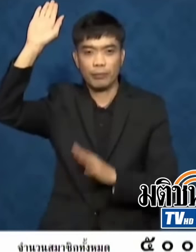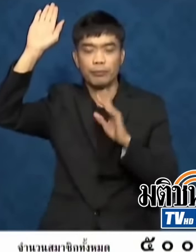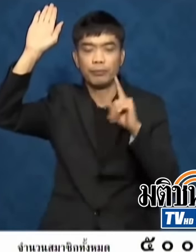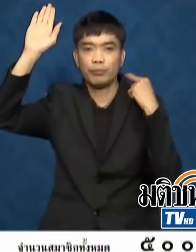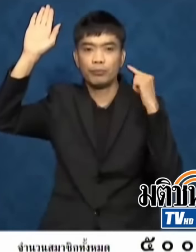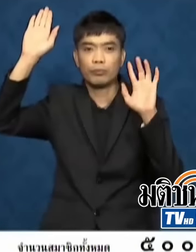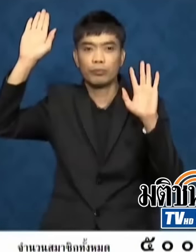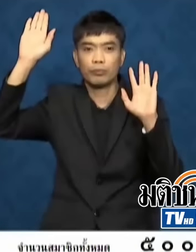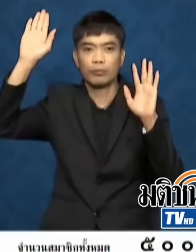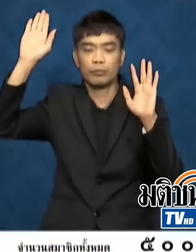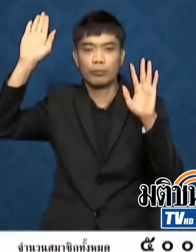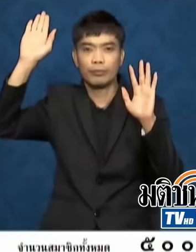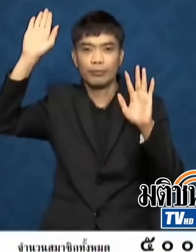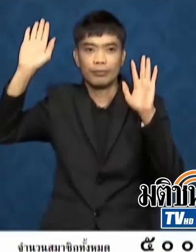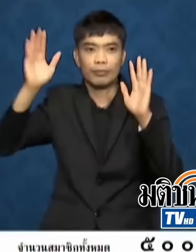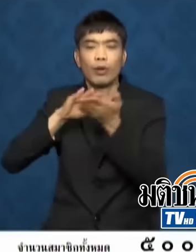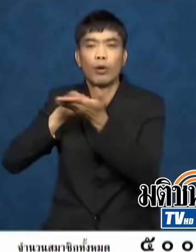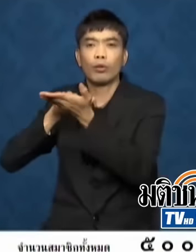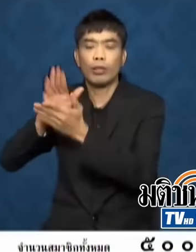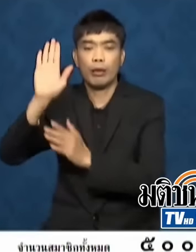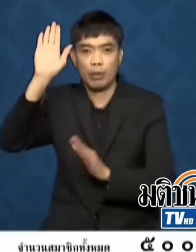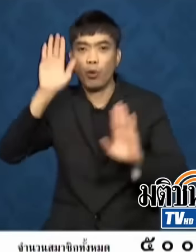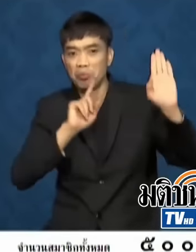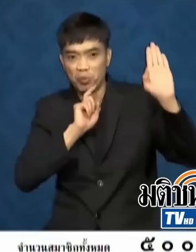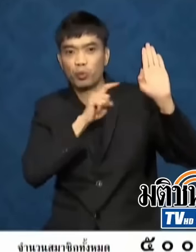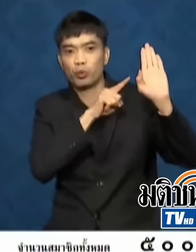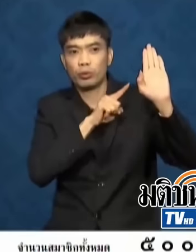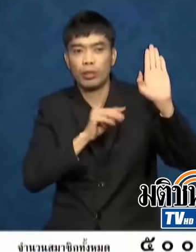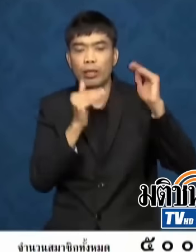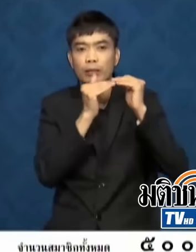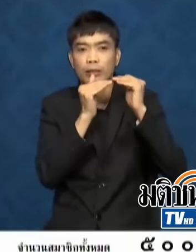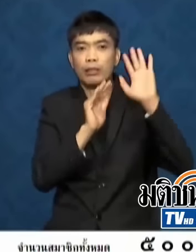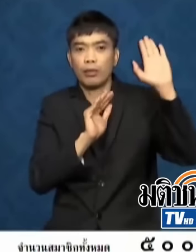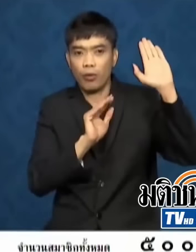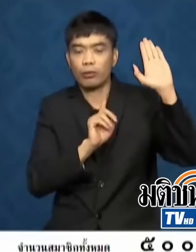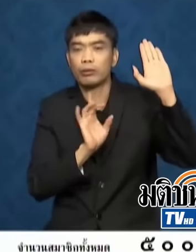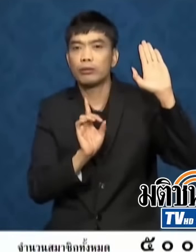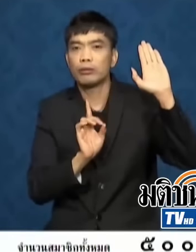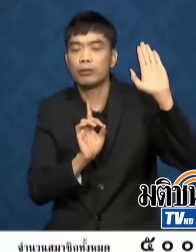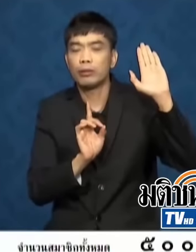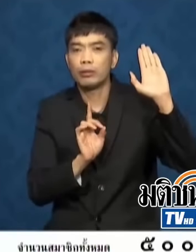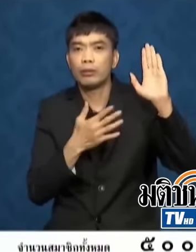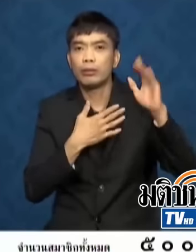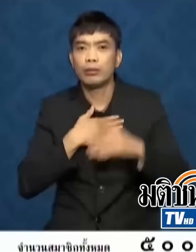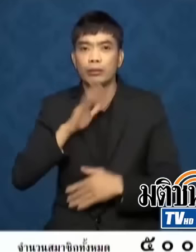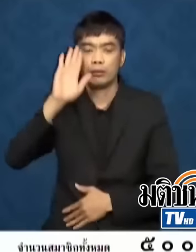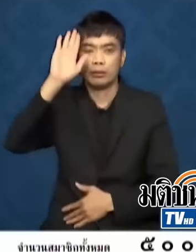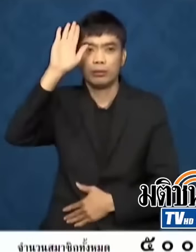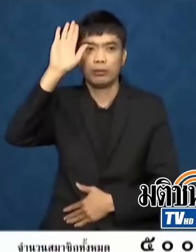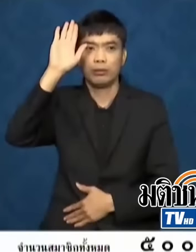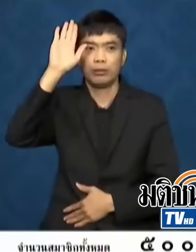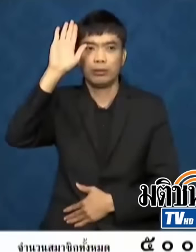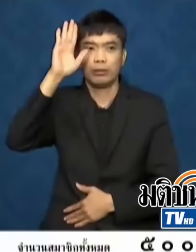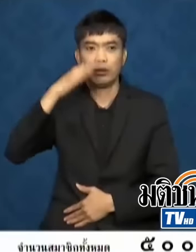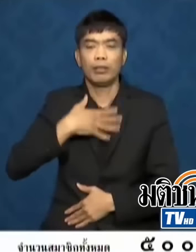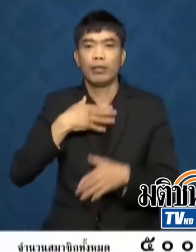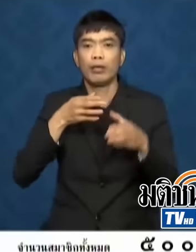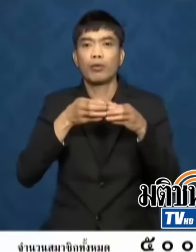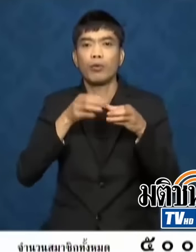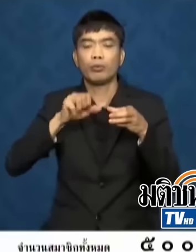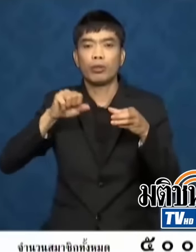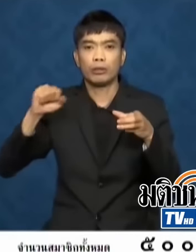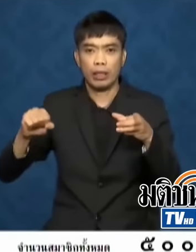ะนั้นไม่มีพรรคก้าวไกลด้วยนะครับ เดี๋ยวขอเพราะว่าเป็นสิทธิ์ผู้ประท้วงเชิญครับ นุชนาจารุวงศ์เสถียรพรรคเพื่อไทย